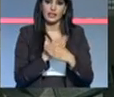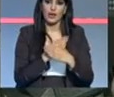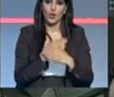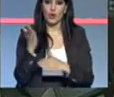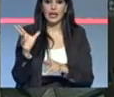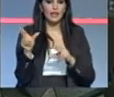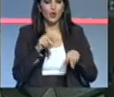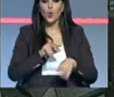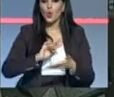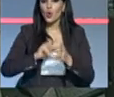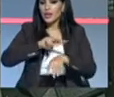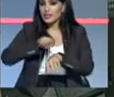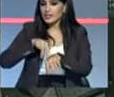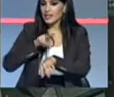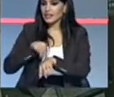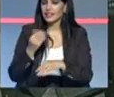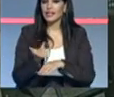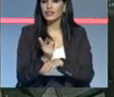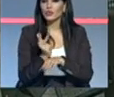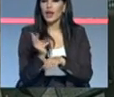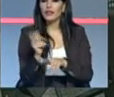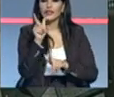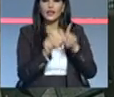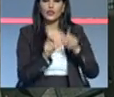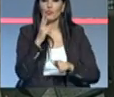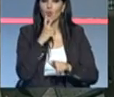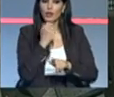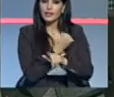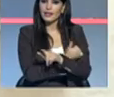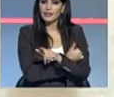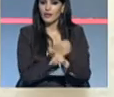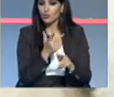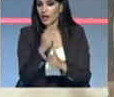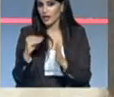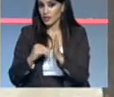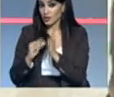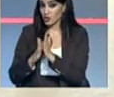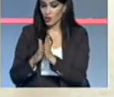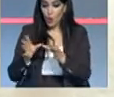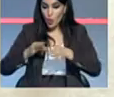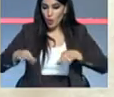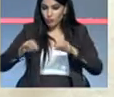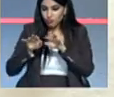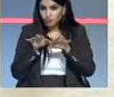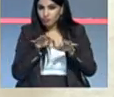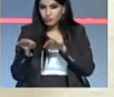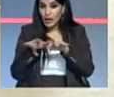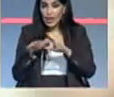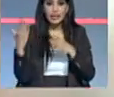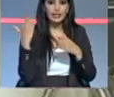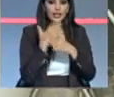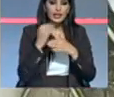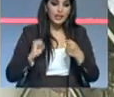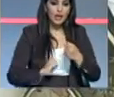يعطيونا كل ساعتين قداش لقحوا من مواطن. غرفة العملية هذه تتدخل